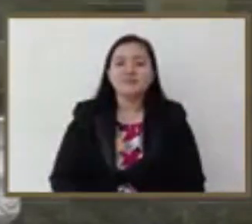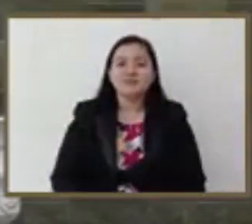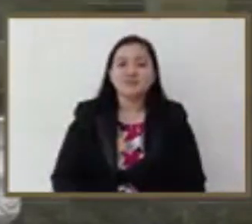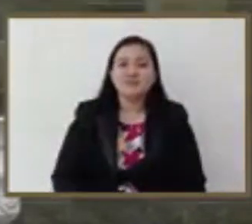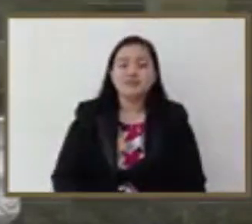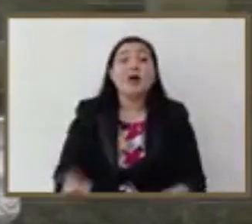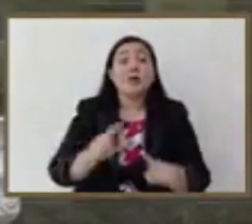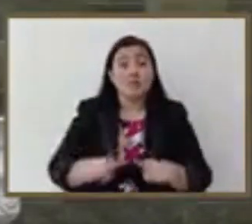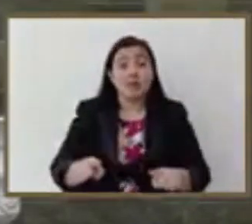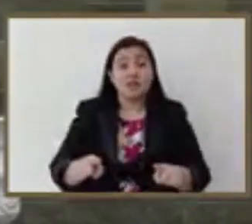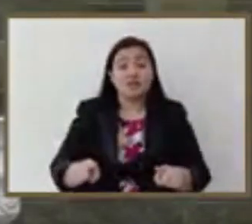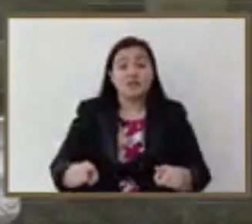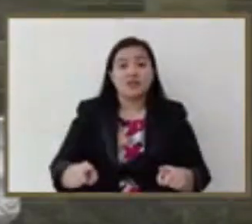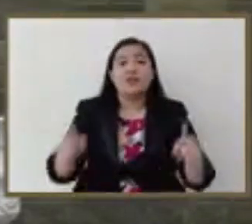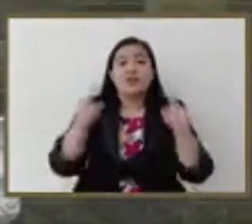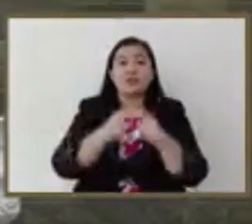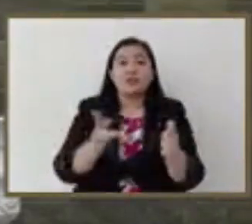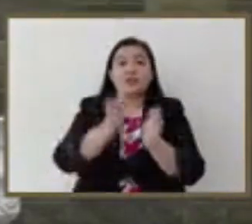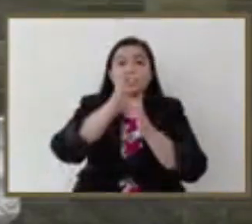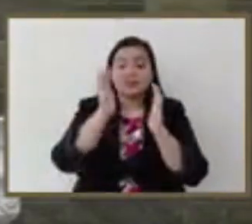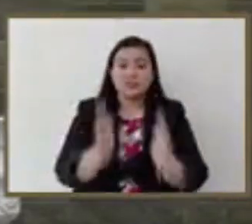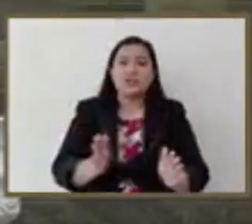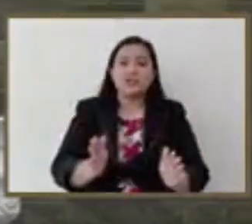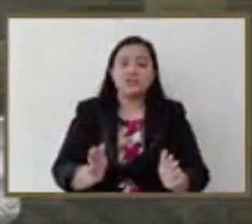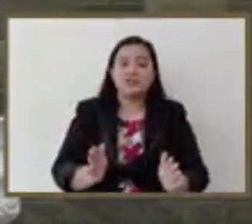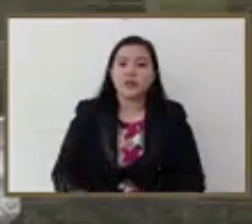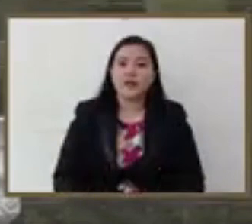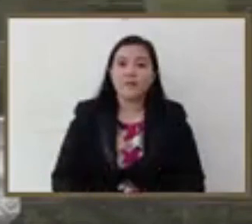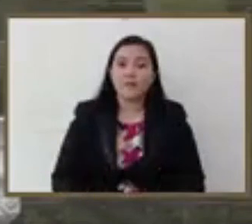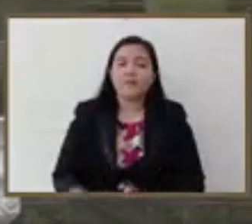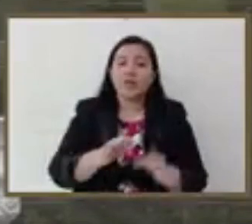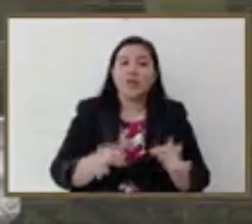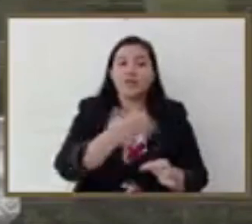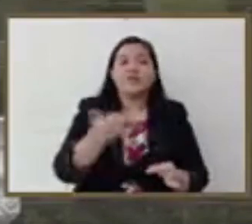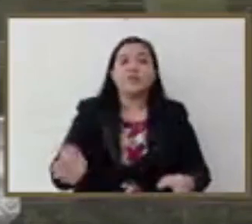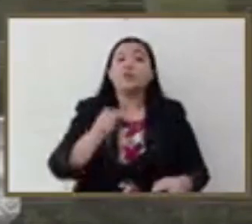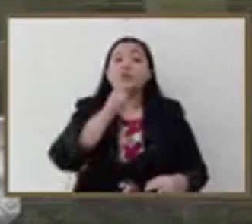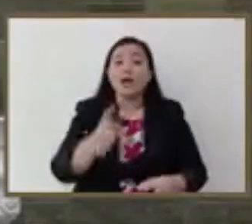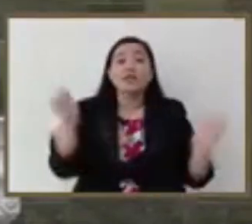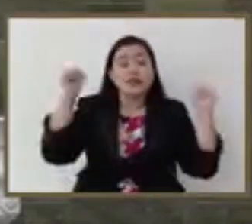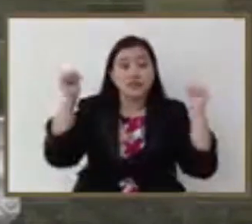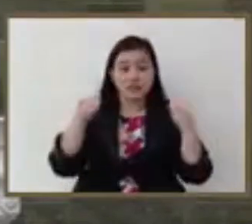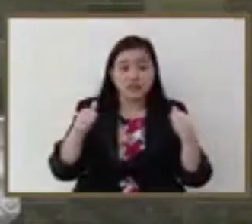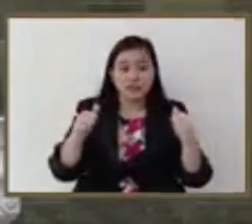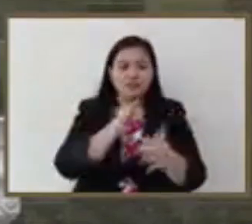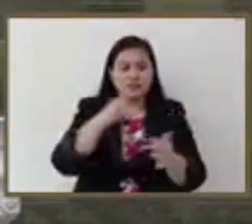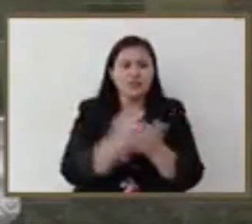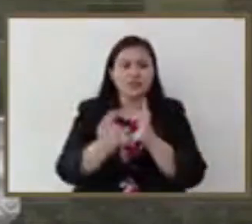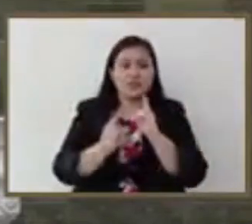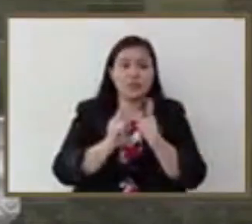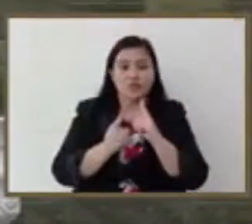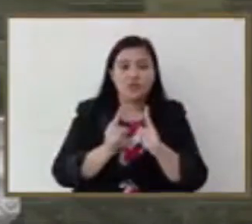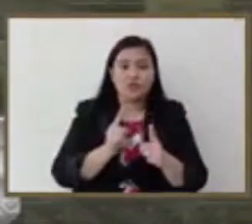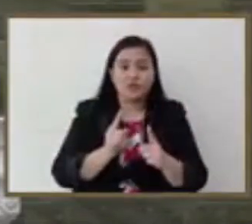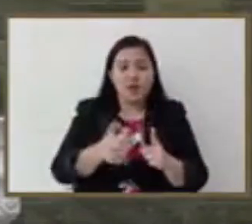Pwede magkasundo. Ano lamang ang gagawin? Pag meron kang hindi nagustuhan, kausapin mo yung hindi mo nagustuhan. But you know what?